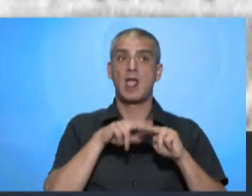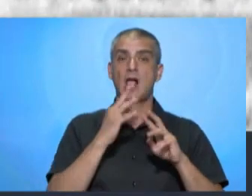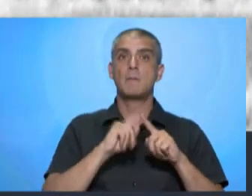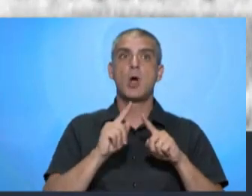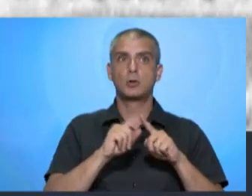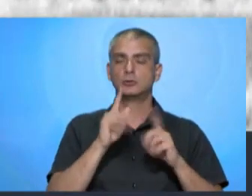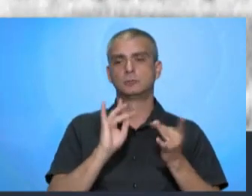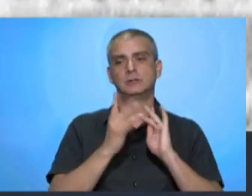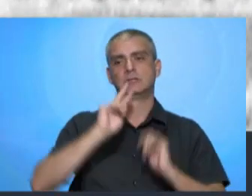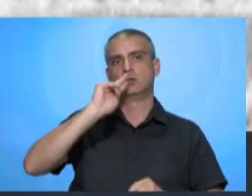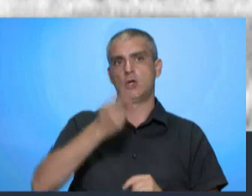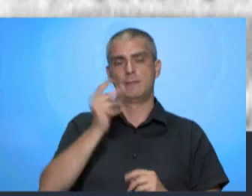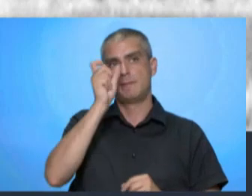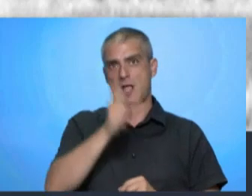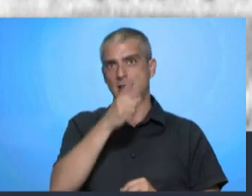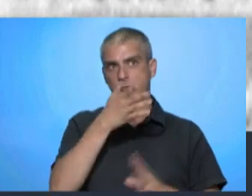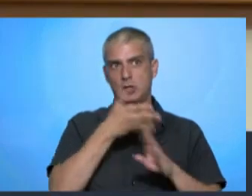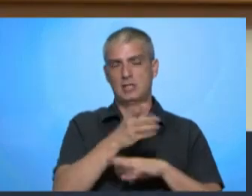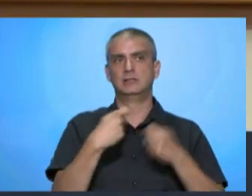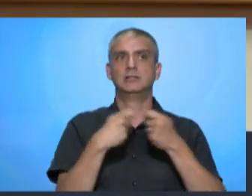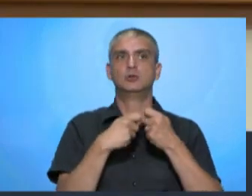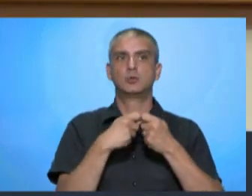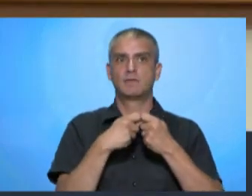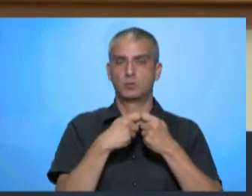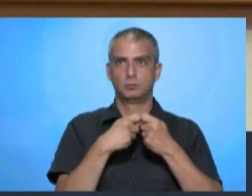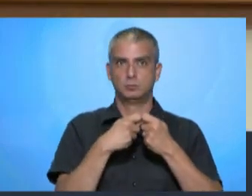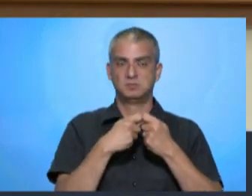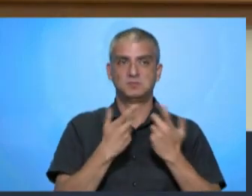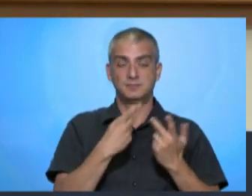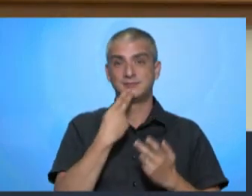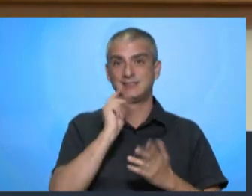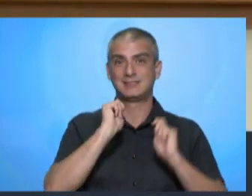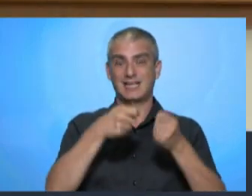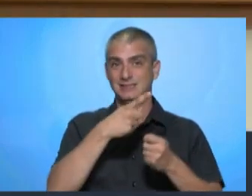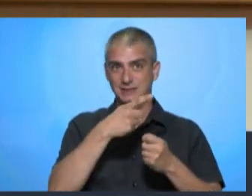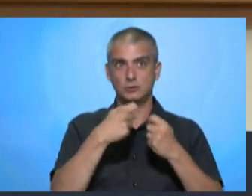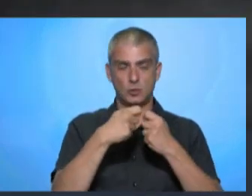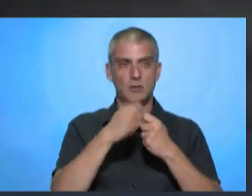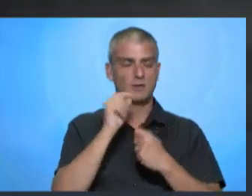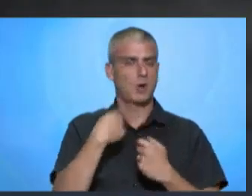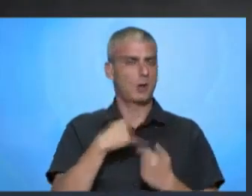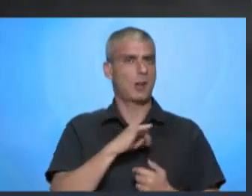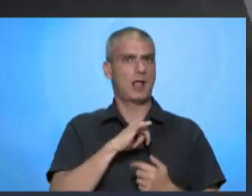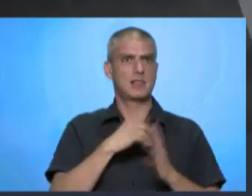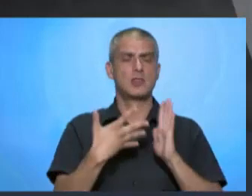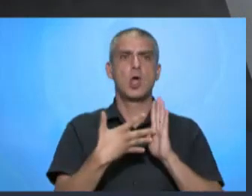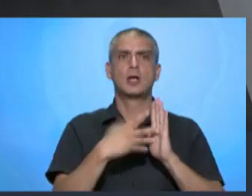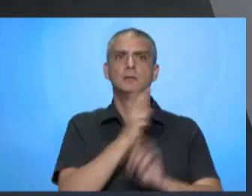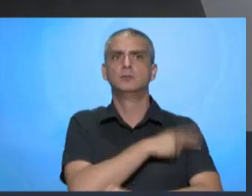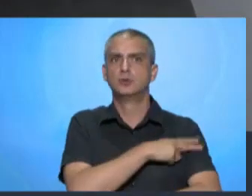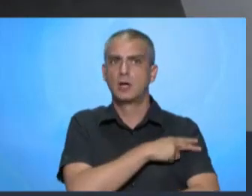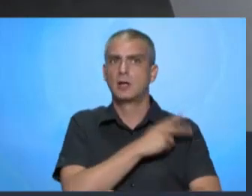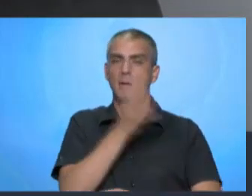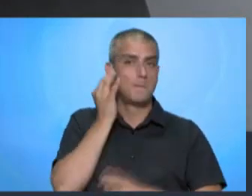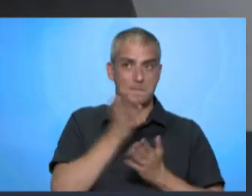ספורים הסתכסכה שוב עם אדם שאימו נכנסה לשותפות. התצהיר שהגיש אותו שותף יוכל אולי לעניין את חוקרי המשטרה.